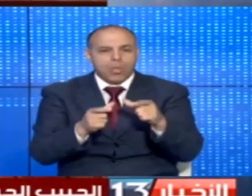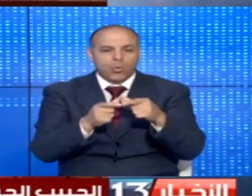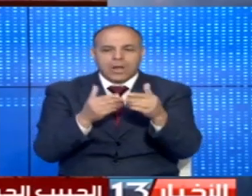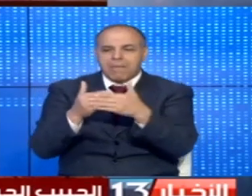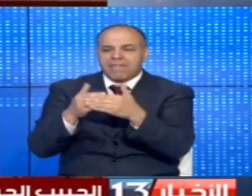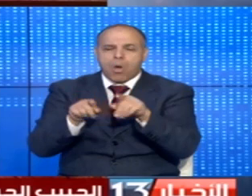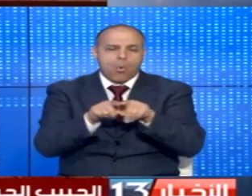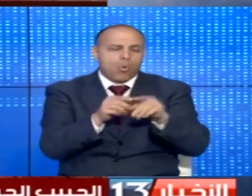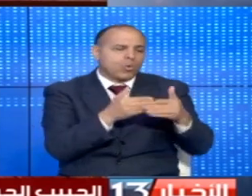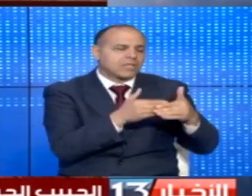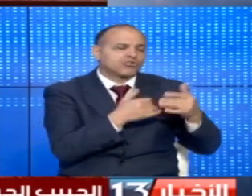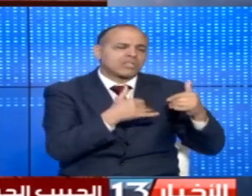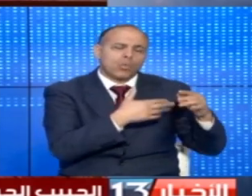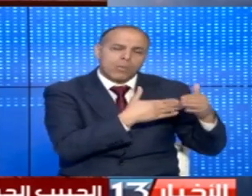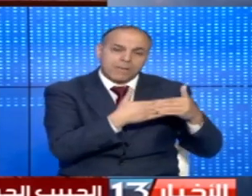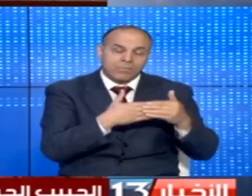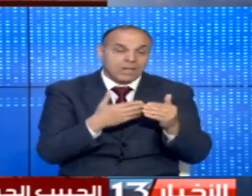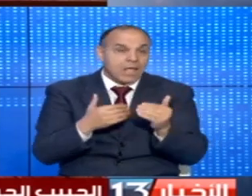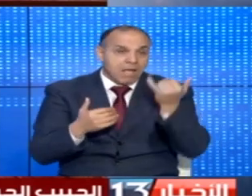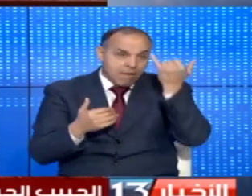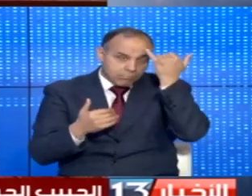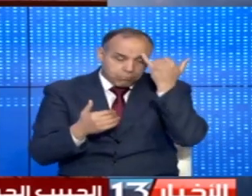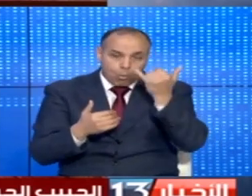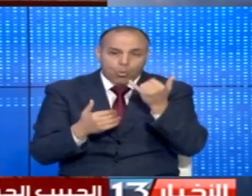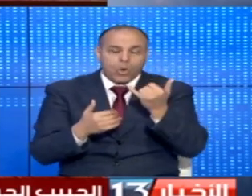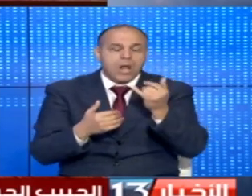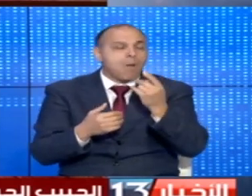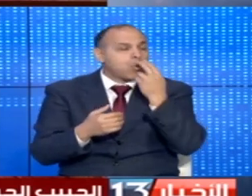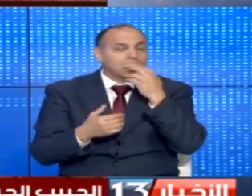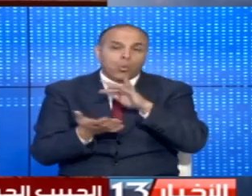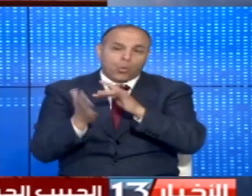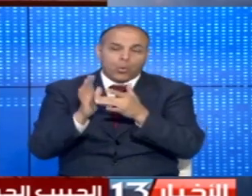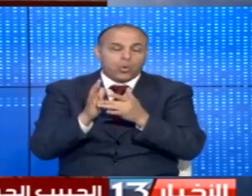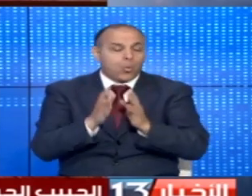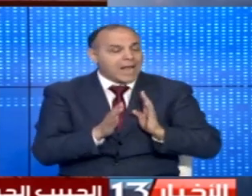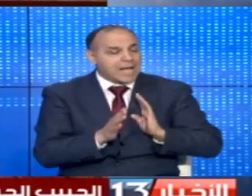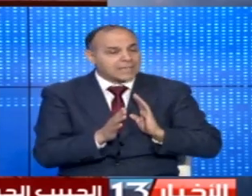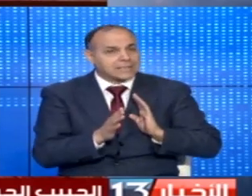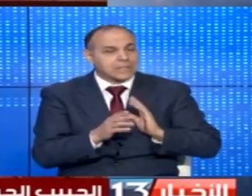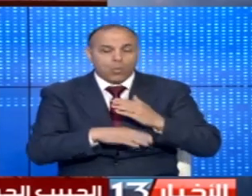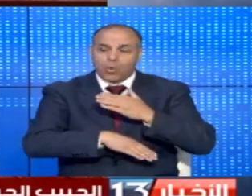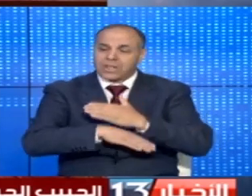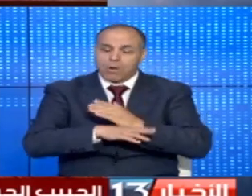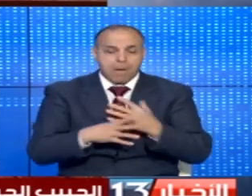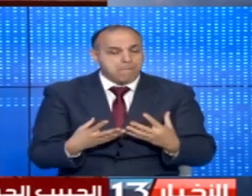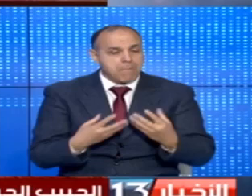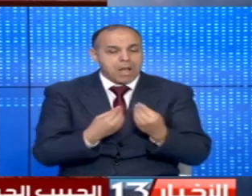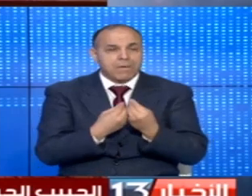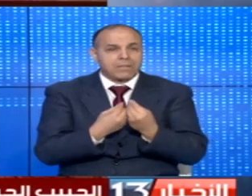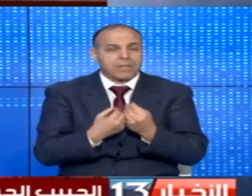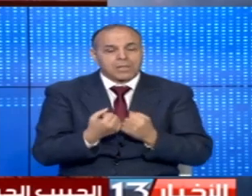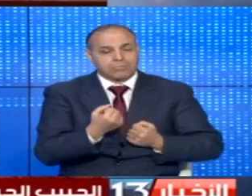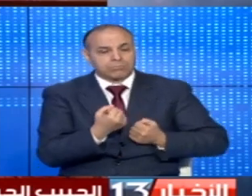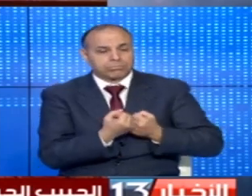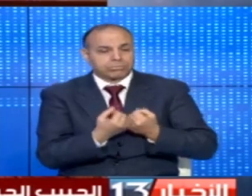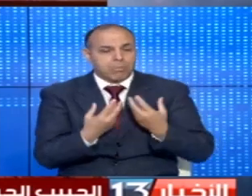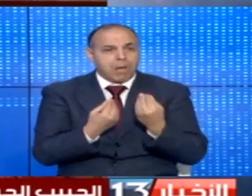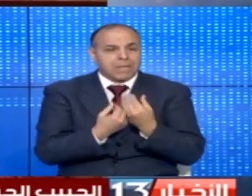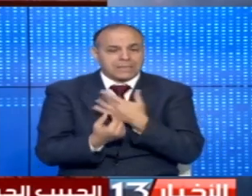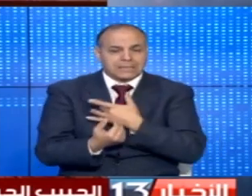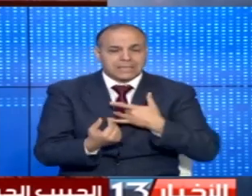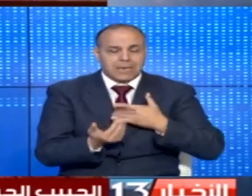الشقيقه وبين مختلف الوحدات الامنيه والعسكريه والديوانيه اف لتعزيز سلامه